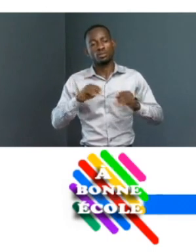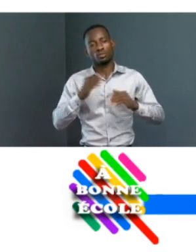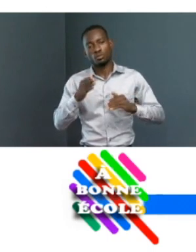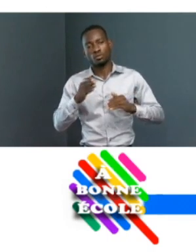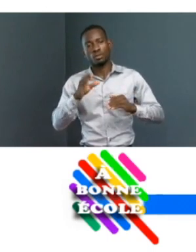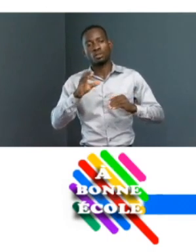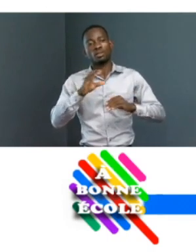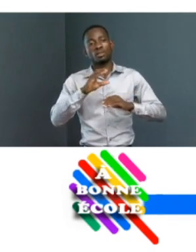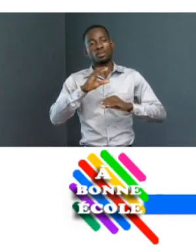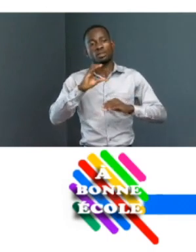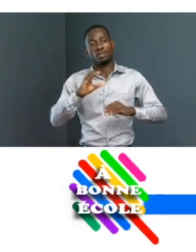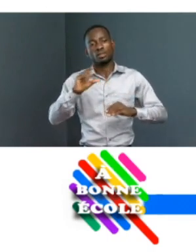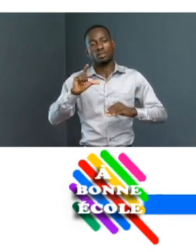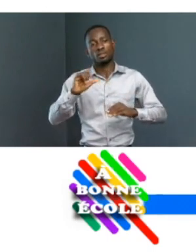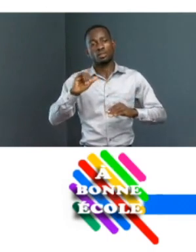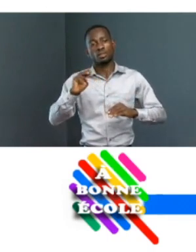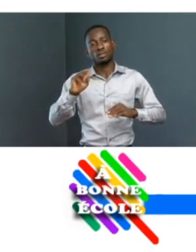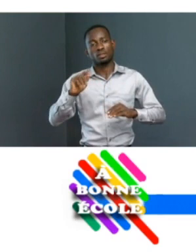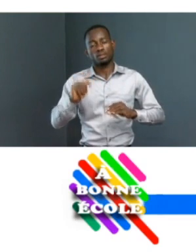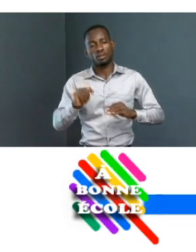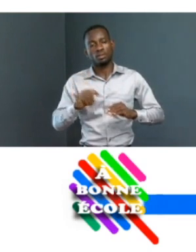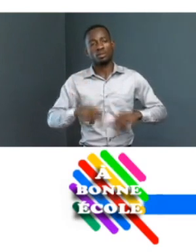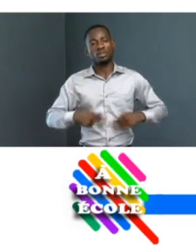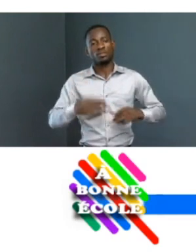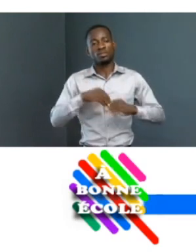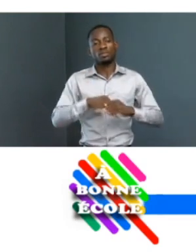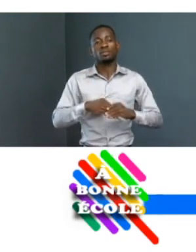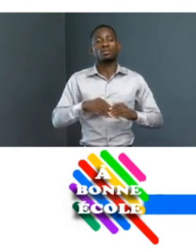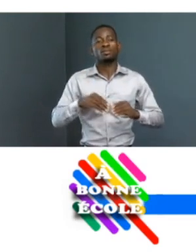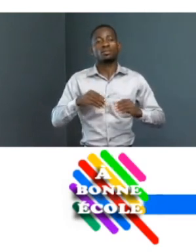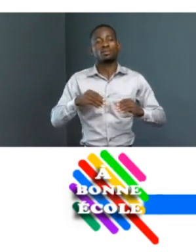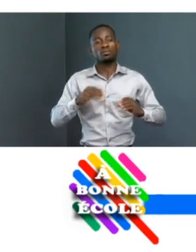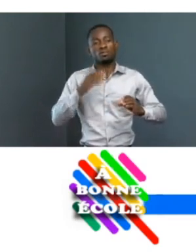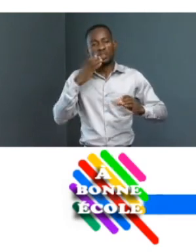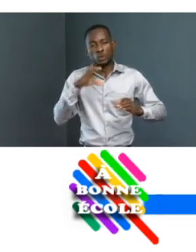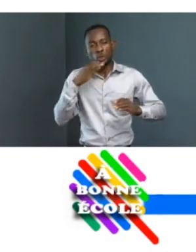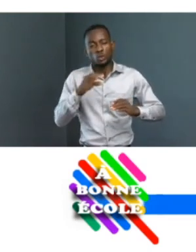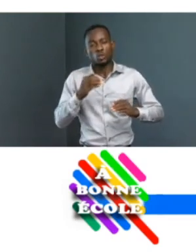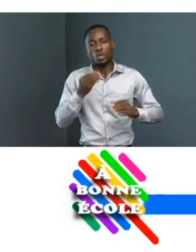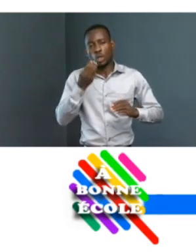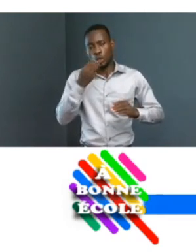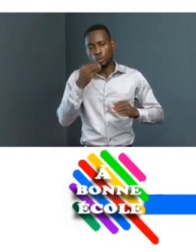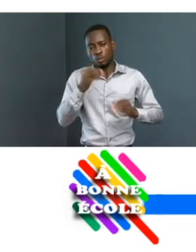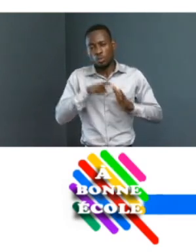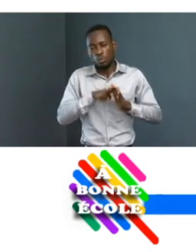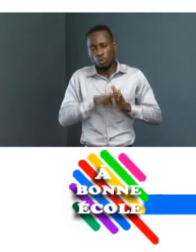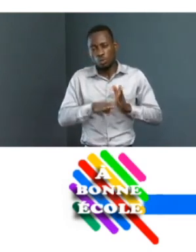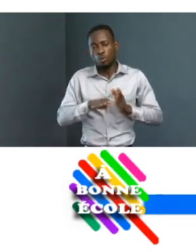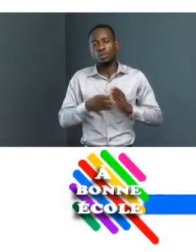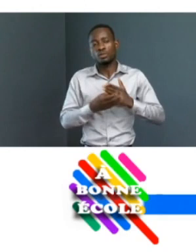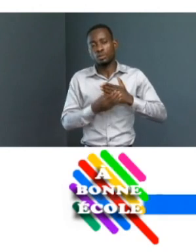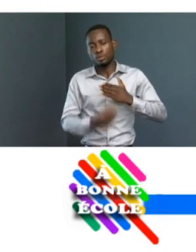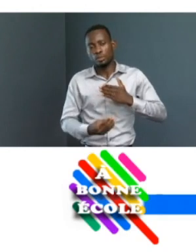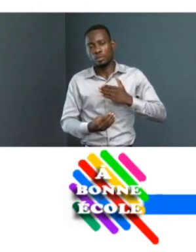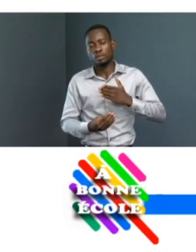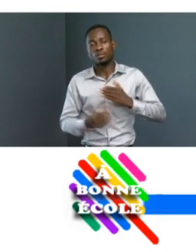avec moi que celui qui vit dans un climat très chaud doit consommer moins de lipides. Alors, nous venons de